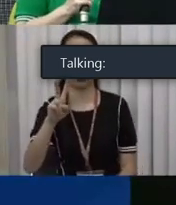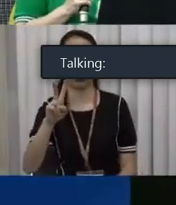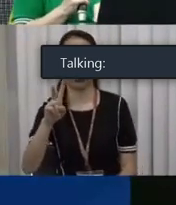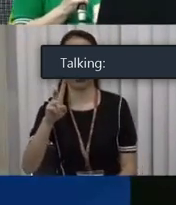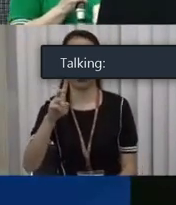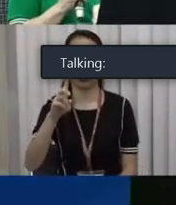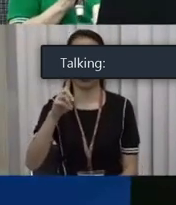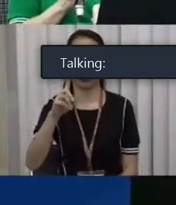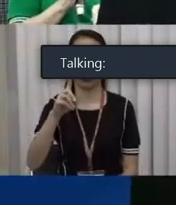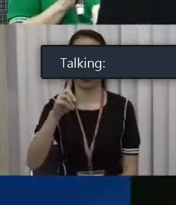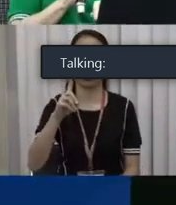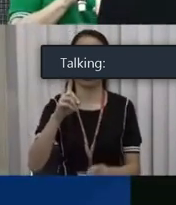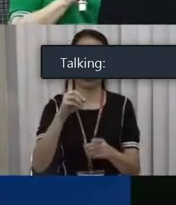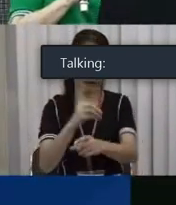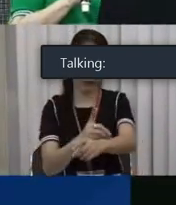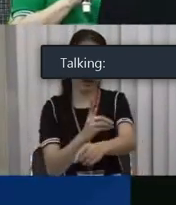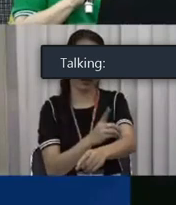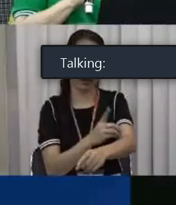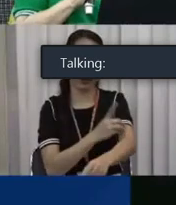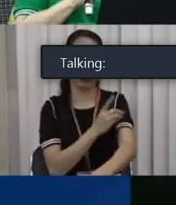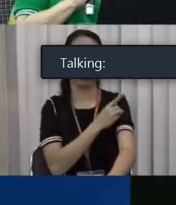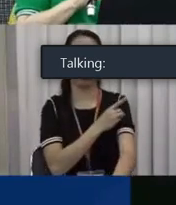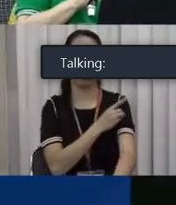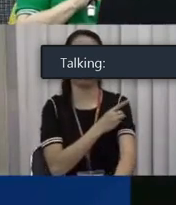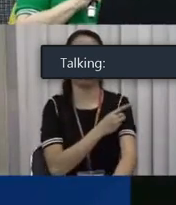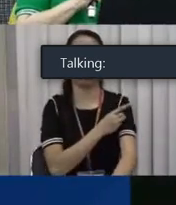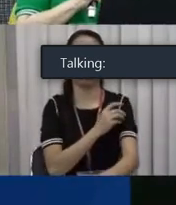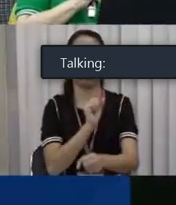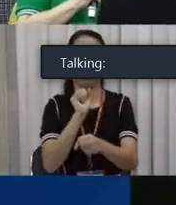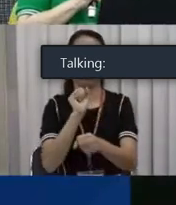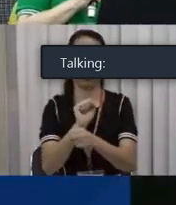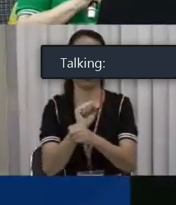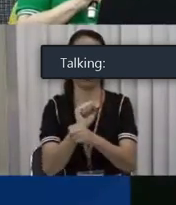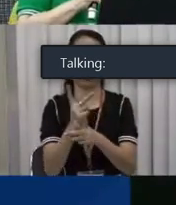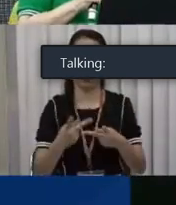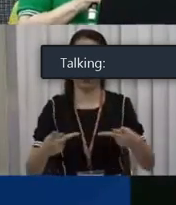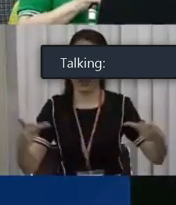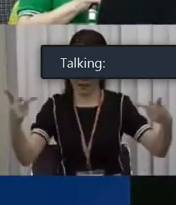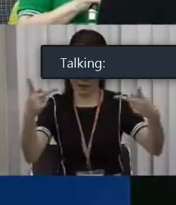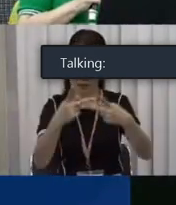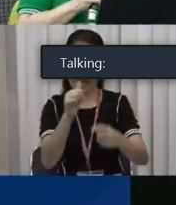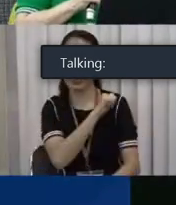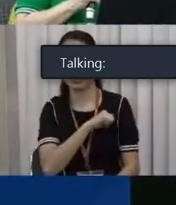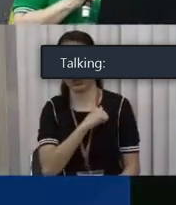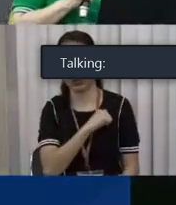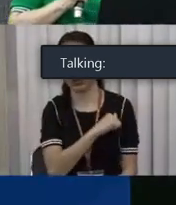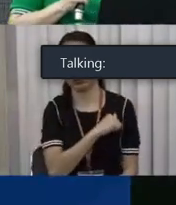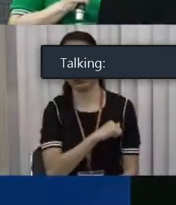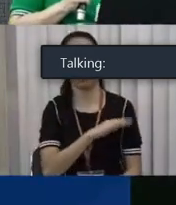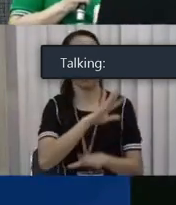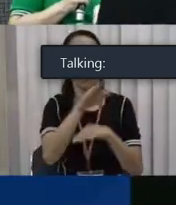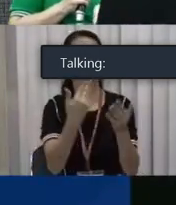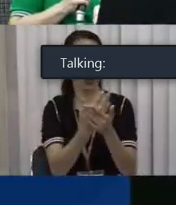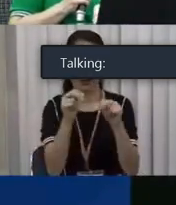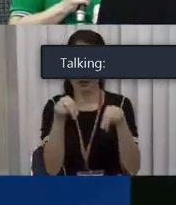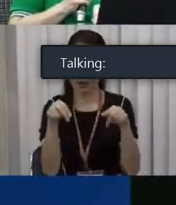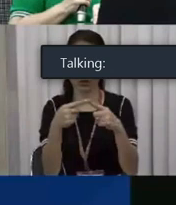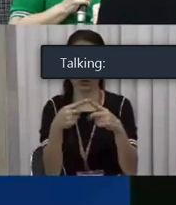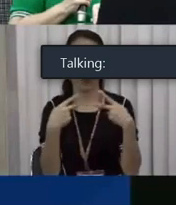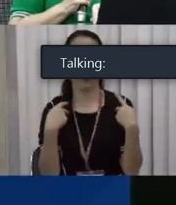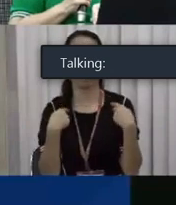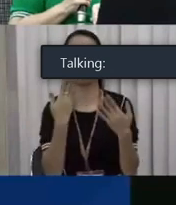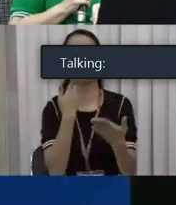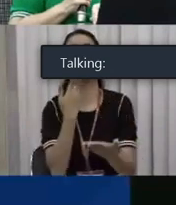attitude and the right workplace attitude. So, bisag asa, attitude ang gikinahanglan.